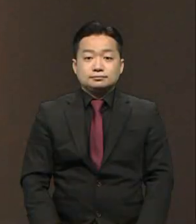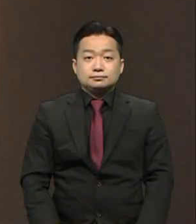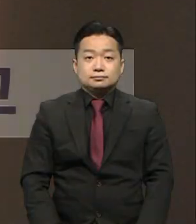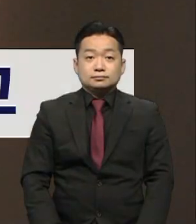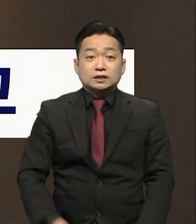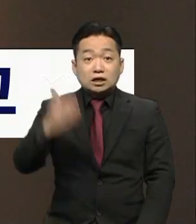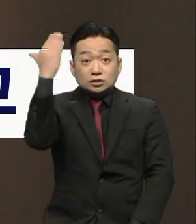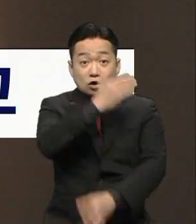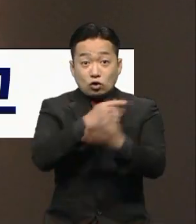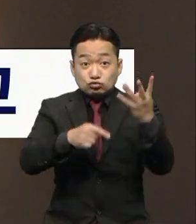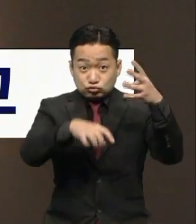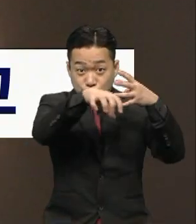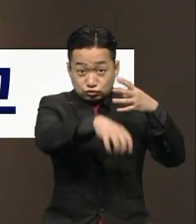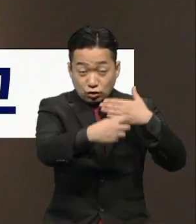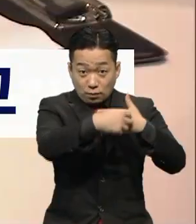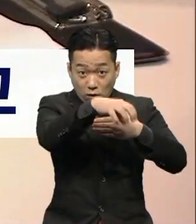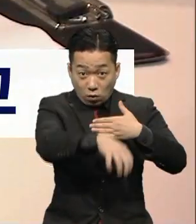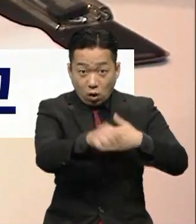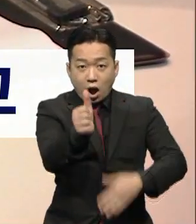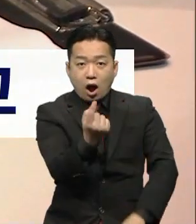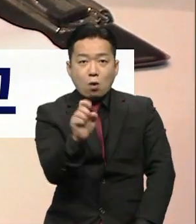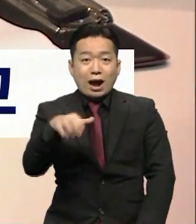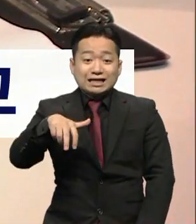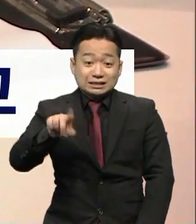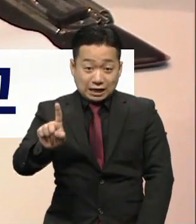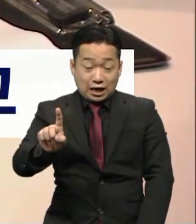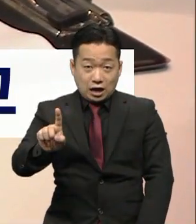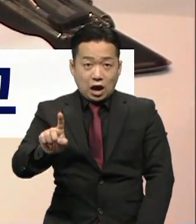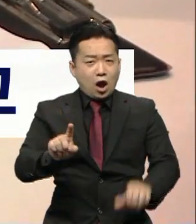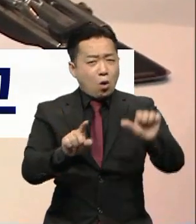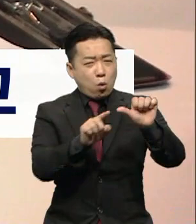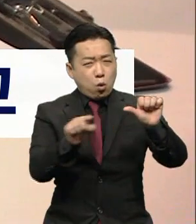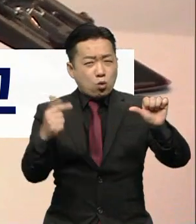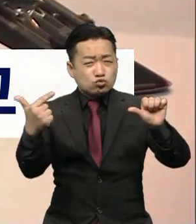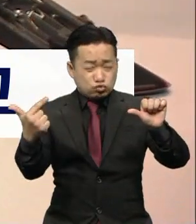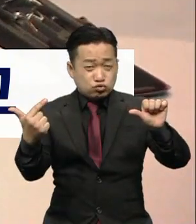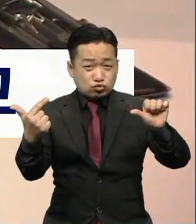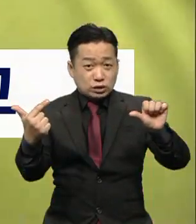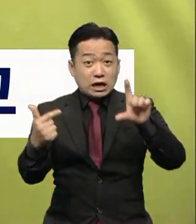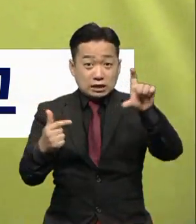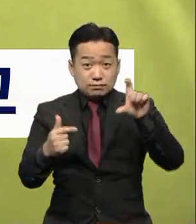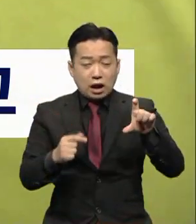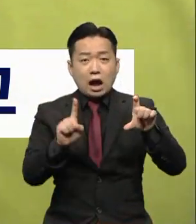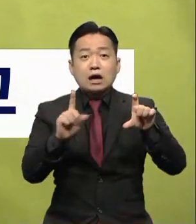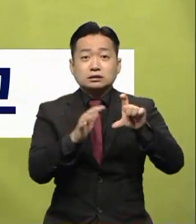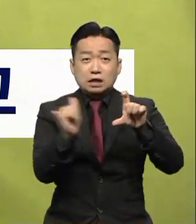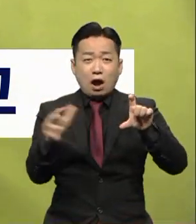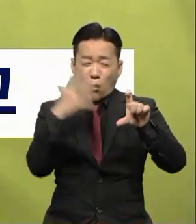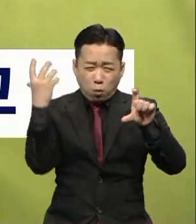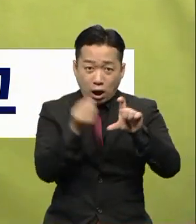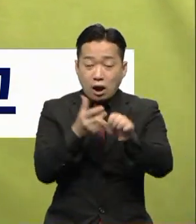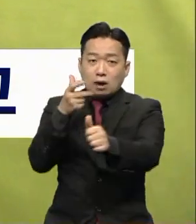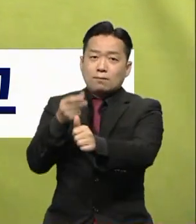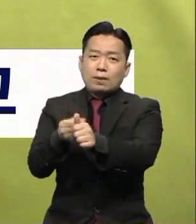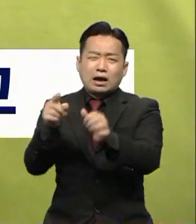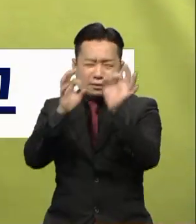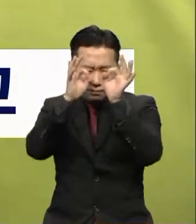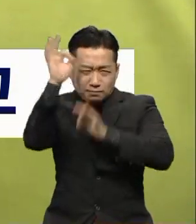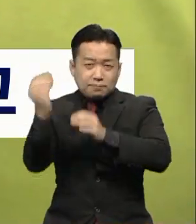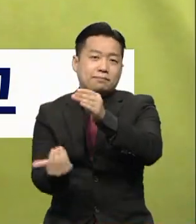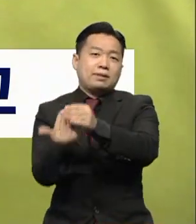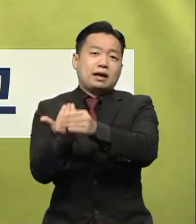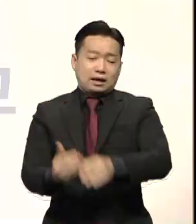한 의료기관에선 화이자 백신 5, 6명분에 해당하는 한 병을 한 명에게 통째 접종하는 사고가